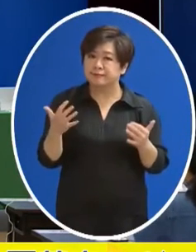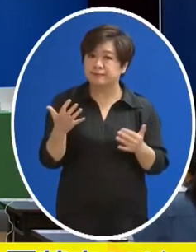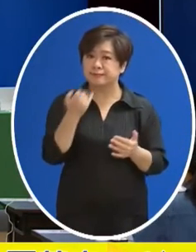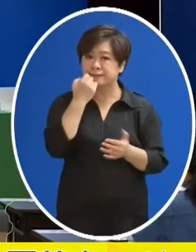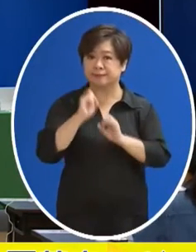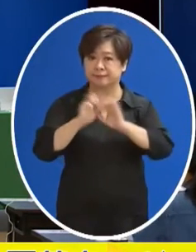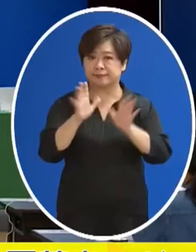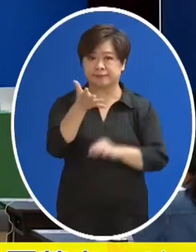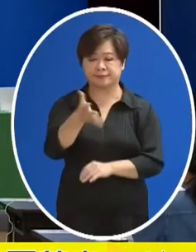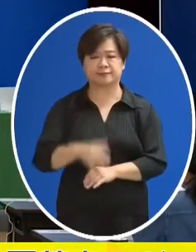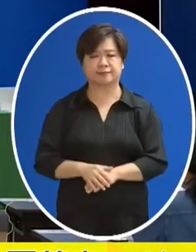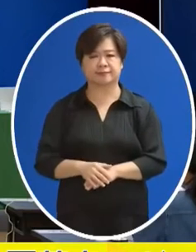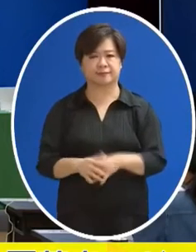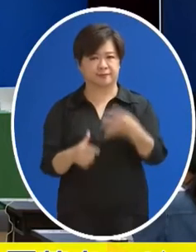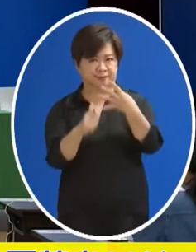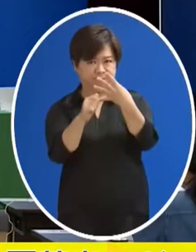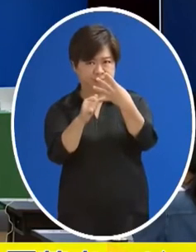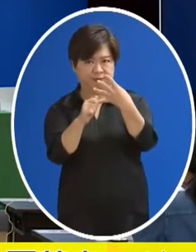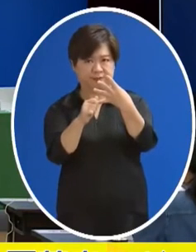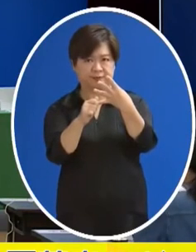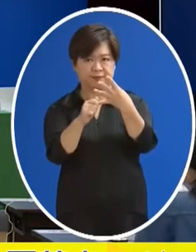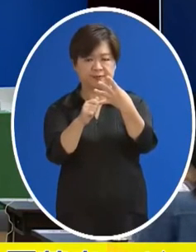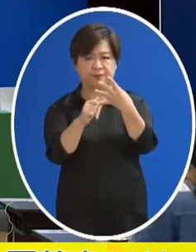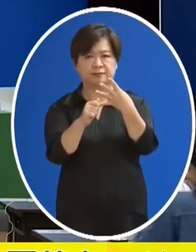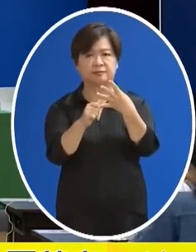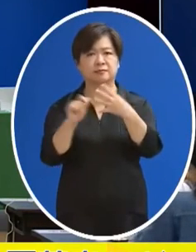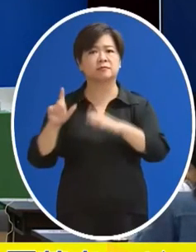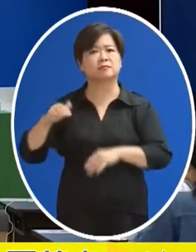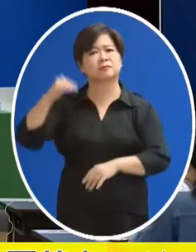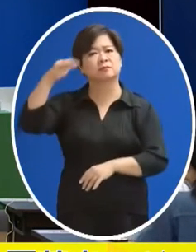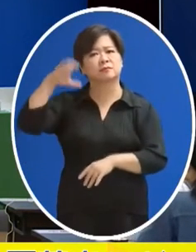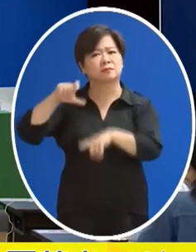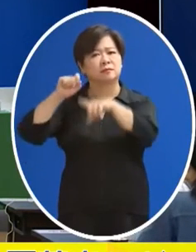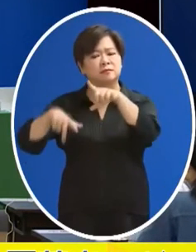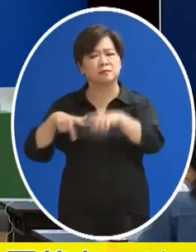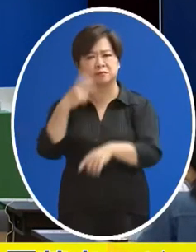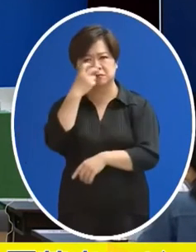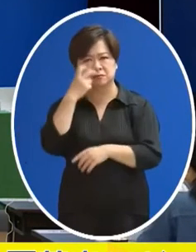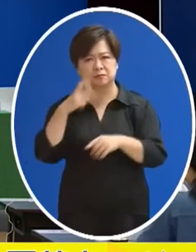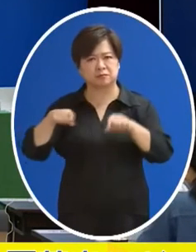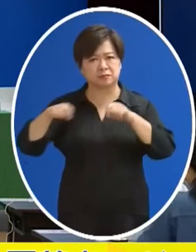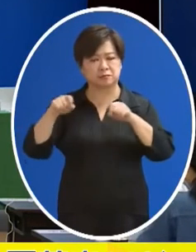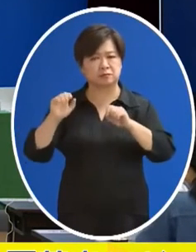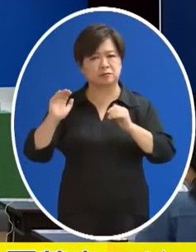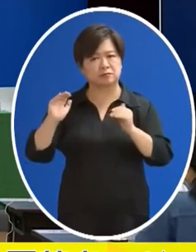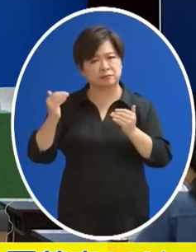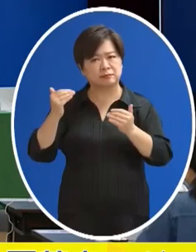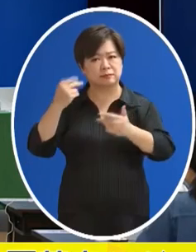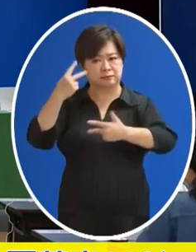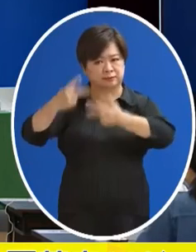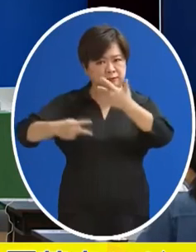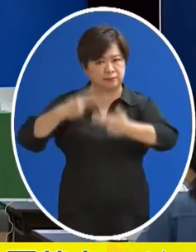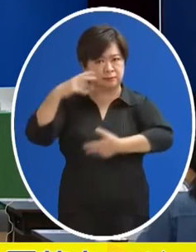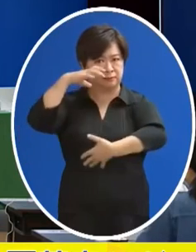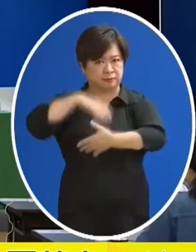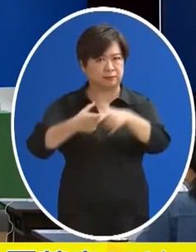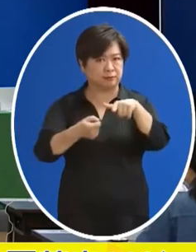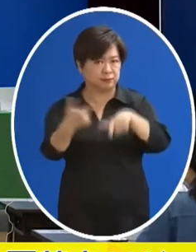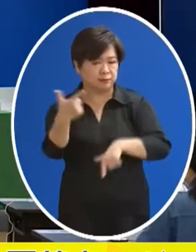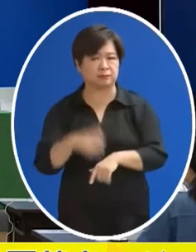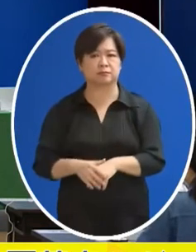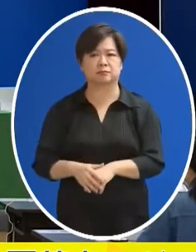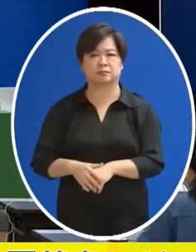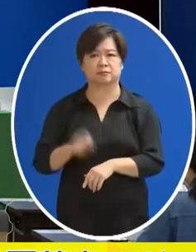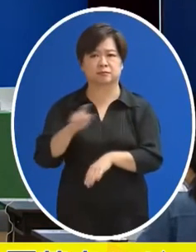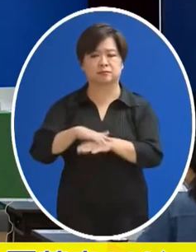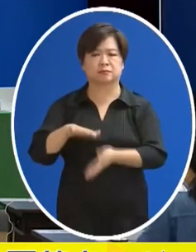样？那第四个部分是高端的审查记录预计2周内要公布，但是这个记录势必